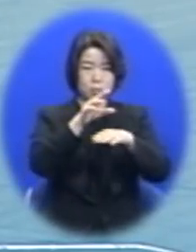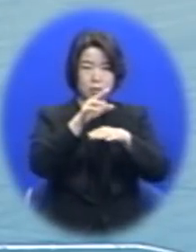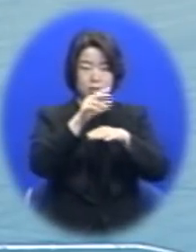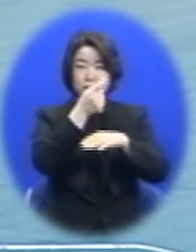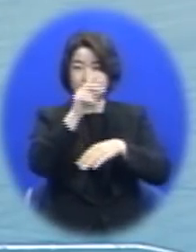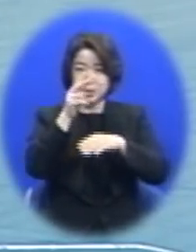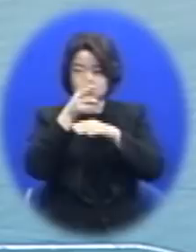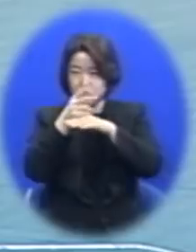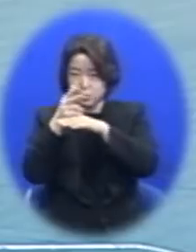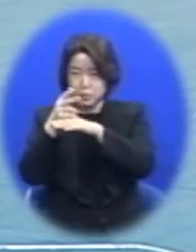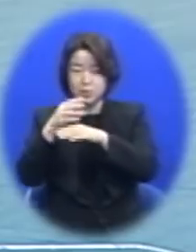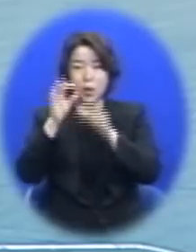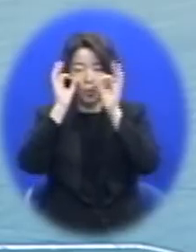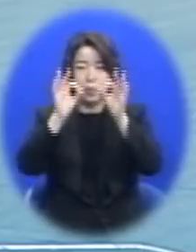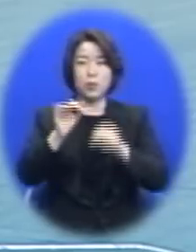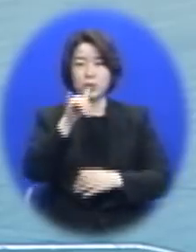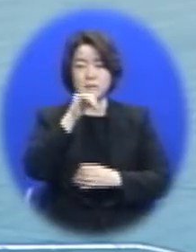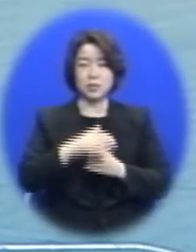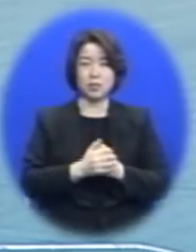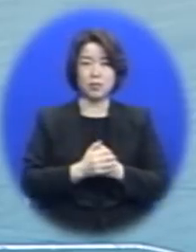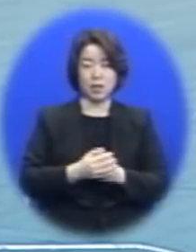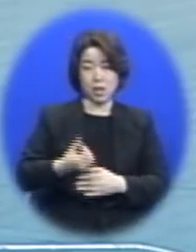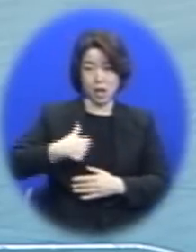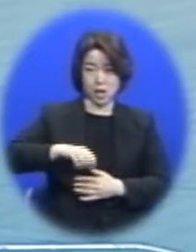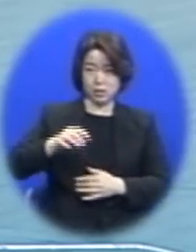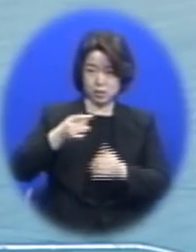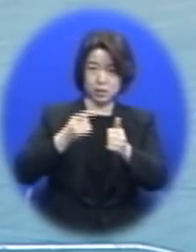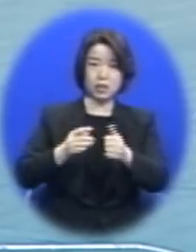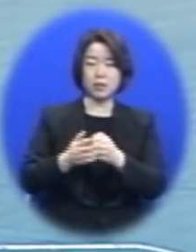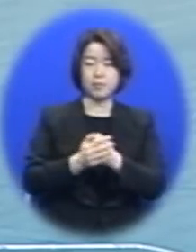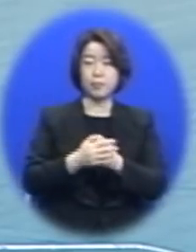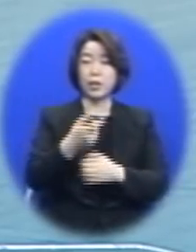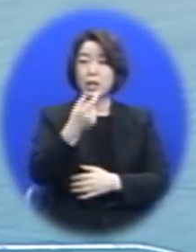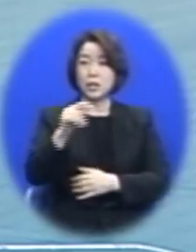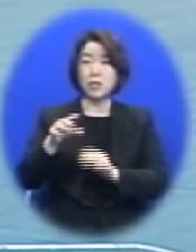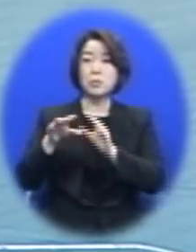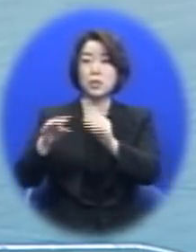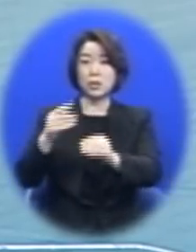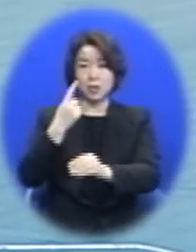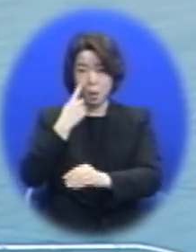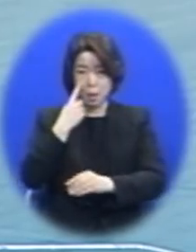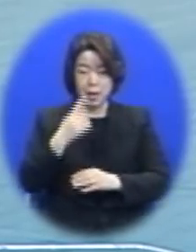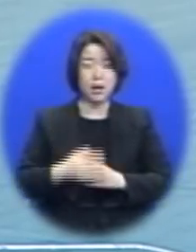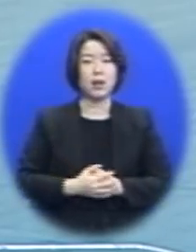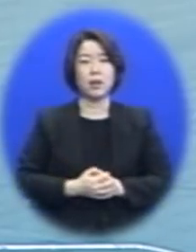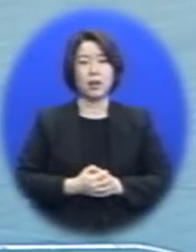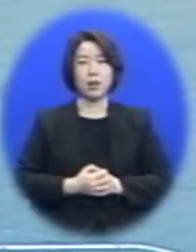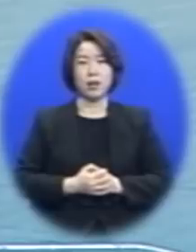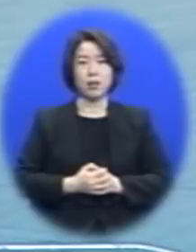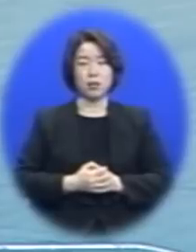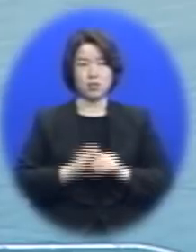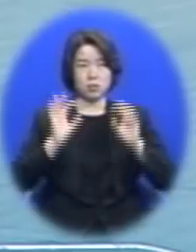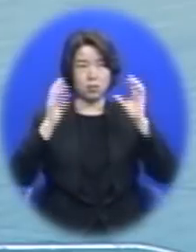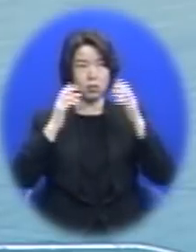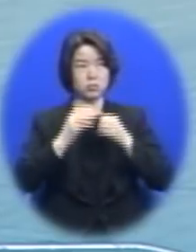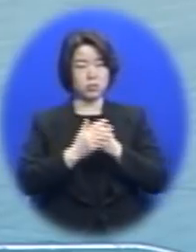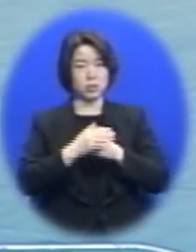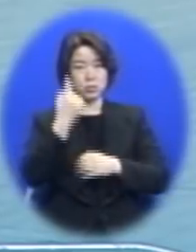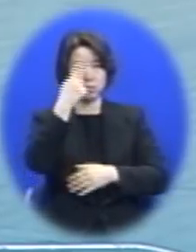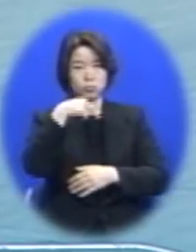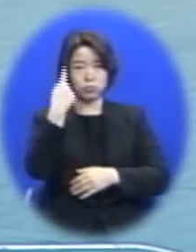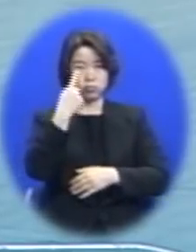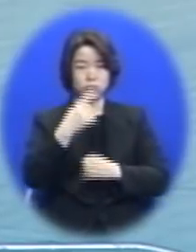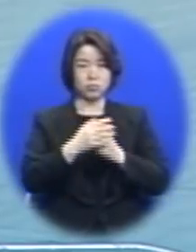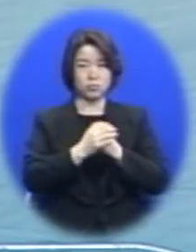겁니다 그 아들에게 테레비를 좀 끌 수 없냐 안 있는거랑 얼굴이 나온